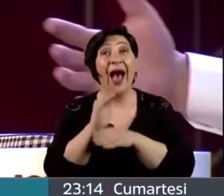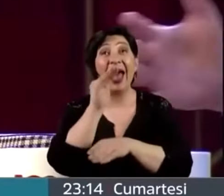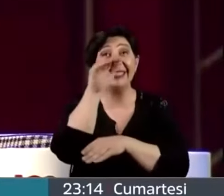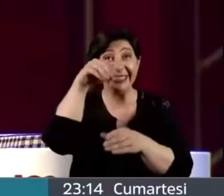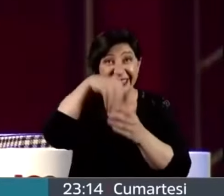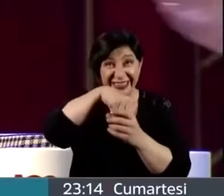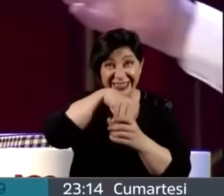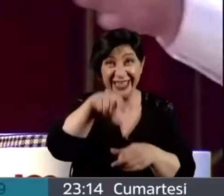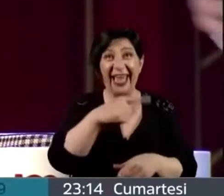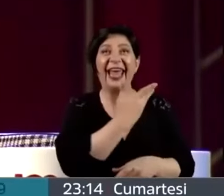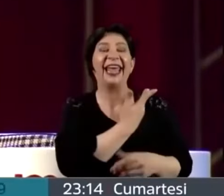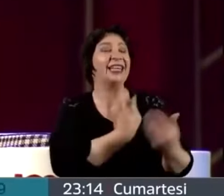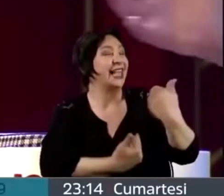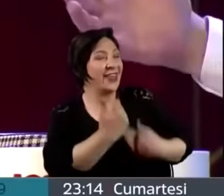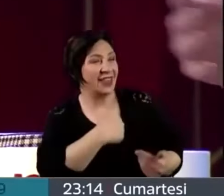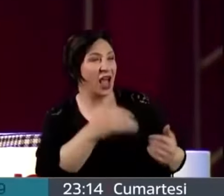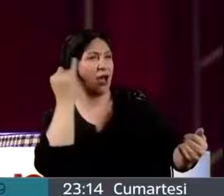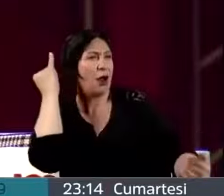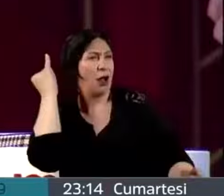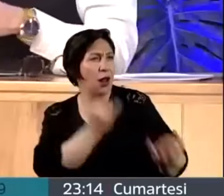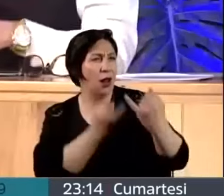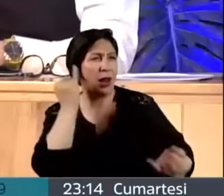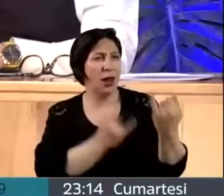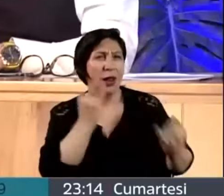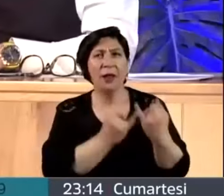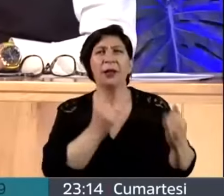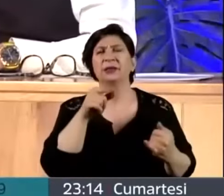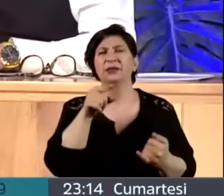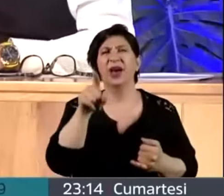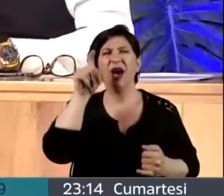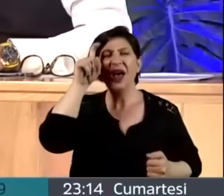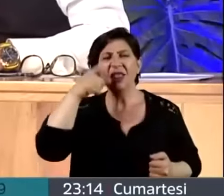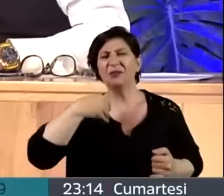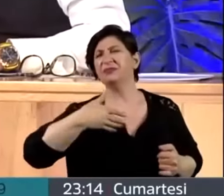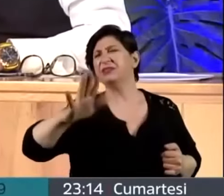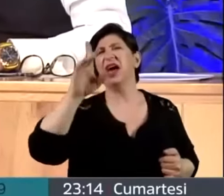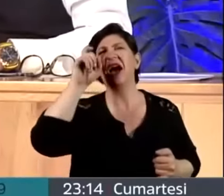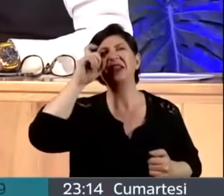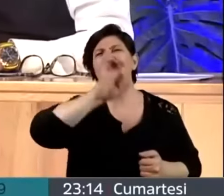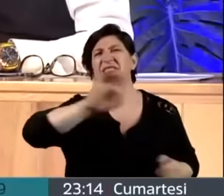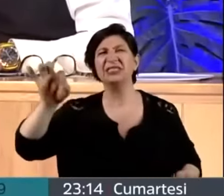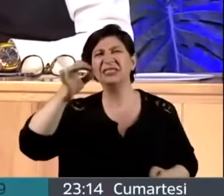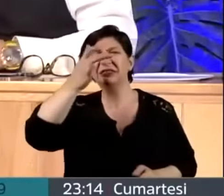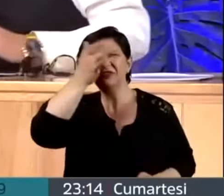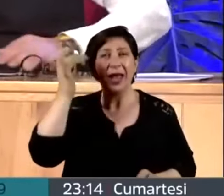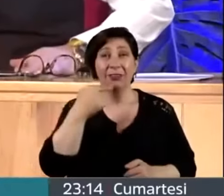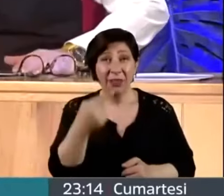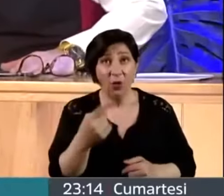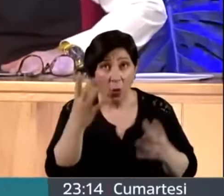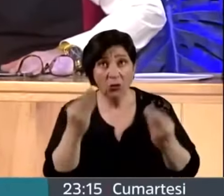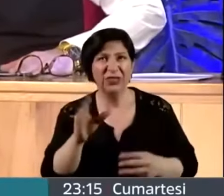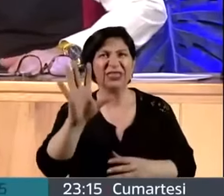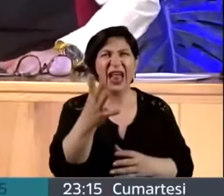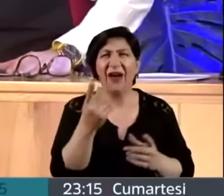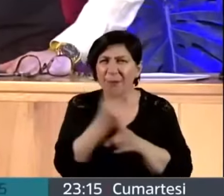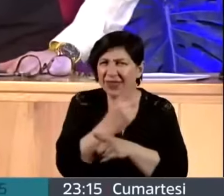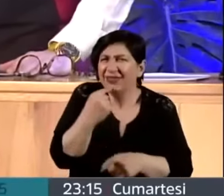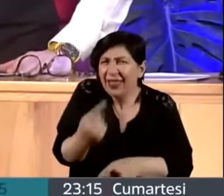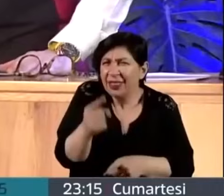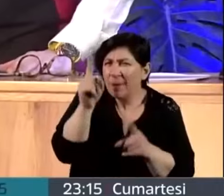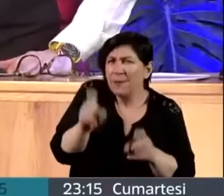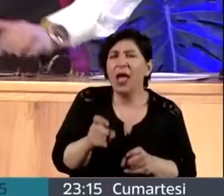hayatınızda mesela sevdiceğinizle kavga ederken falan hiç size böyle ya sen akıllı mısın, akıllı değilsin falan dediği oldu mu? Salaksın sen falan. Bunu